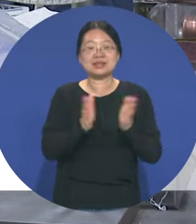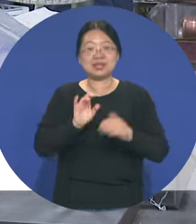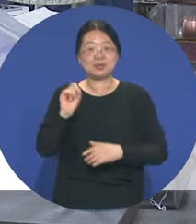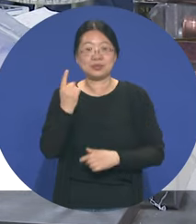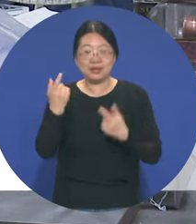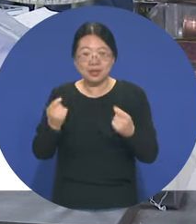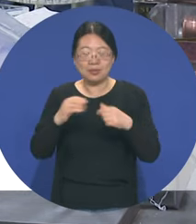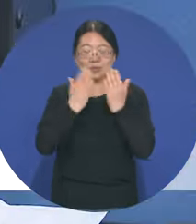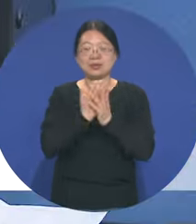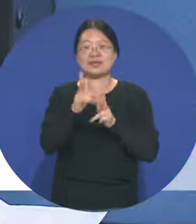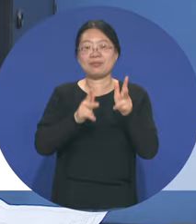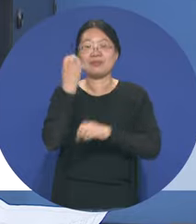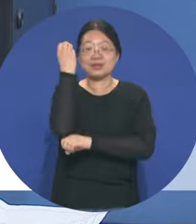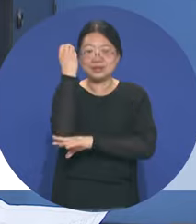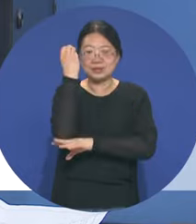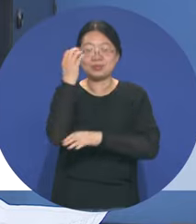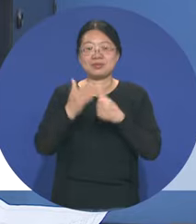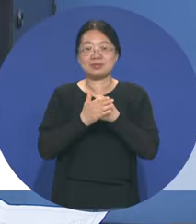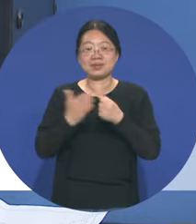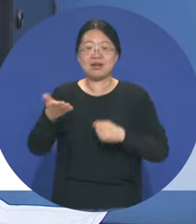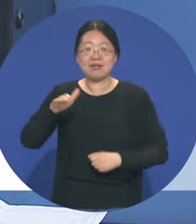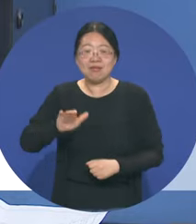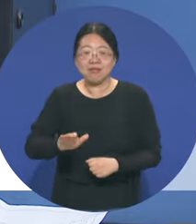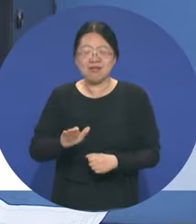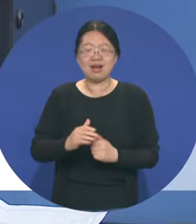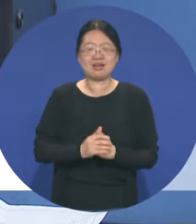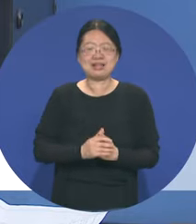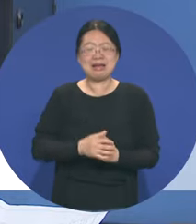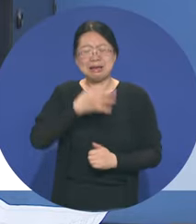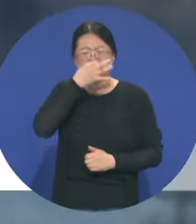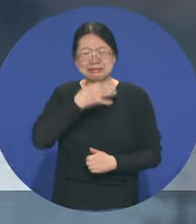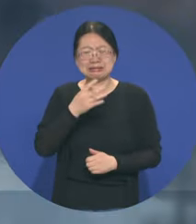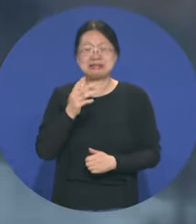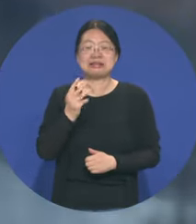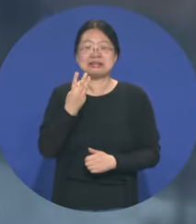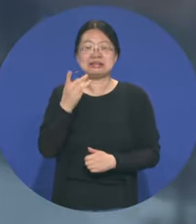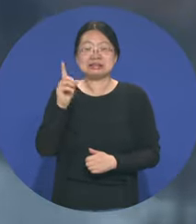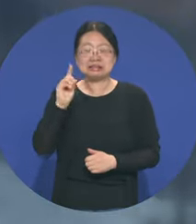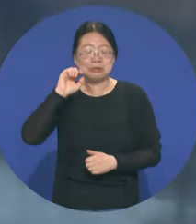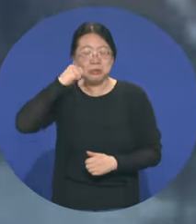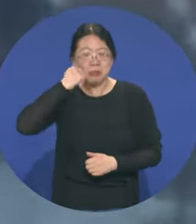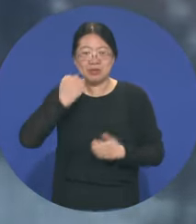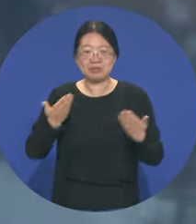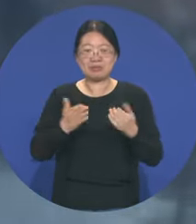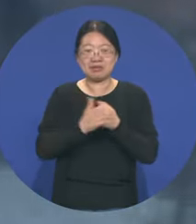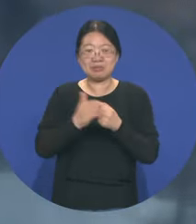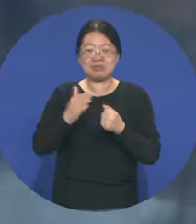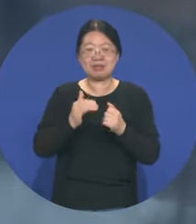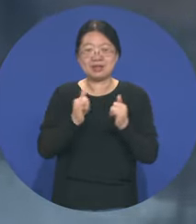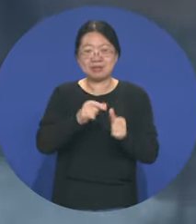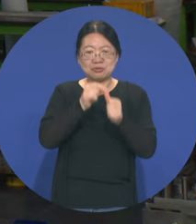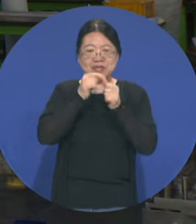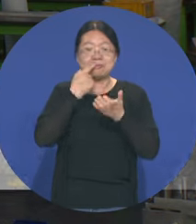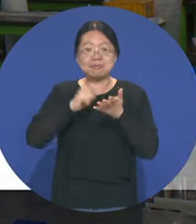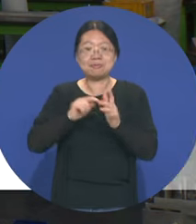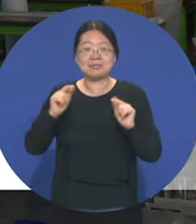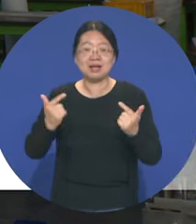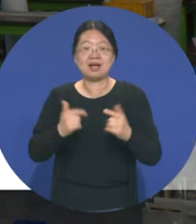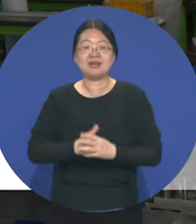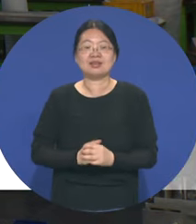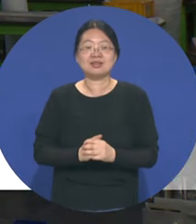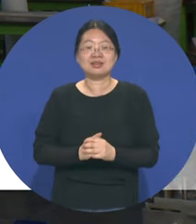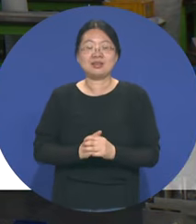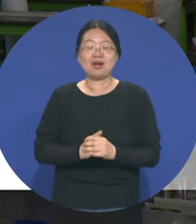산업의 기초가 되기 때문입니다. 하지만 3D 업종이라는 인식 등으로 인력난을 겪는 경우가 많습니다.